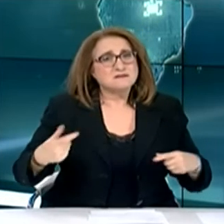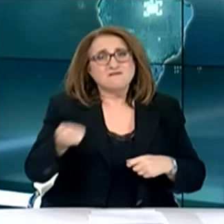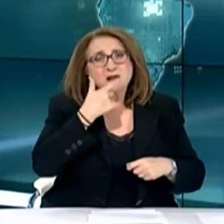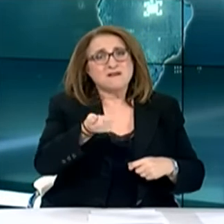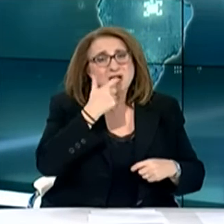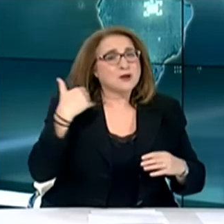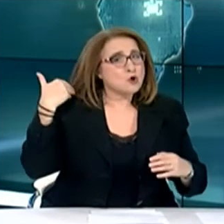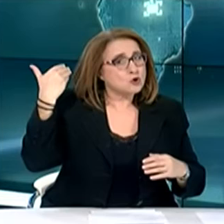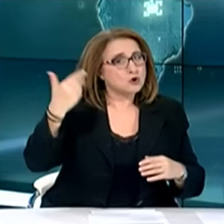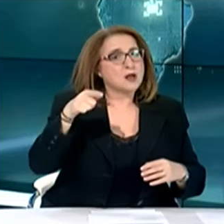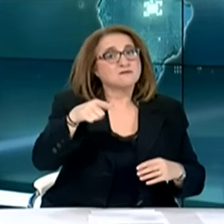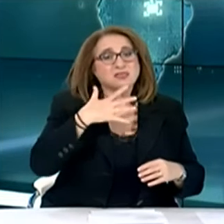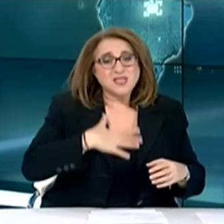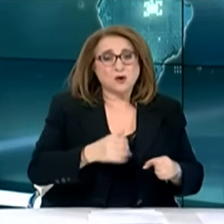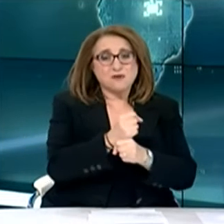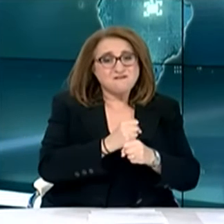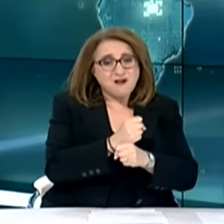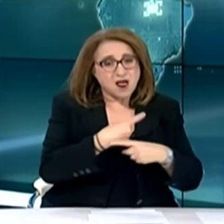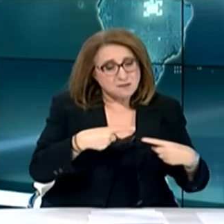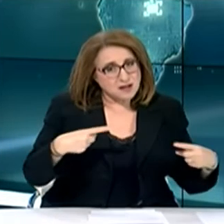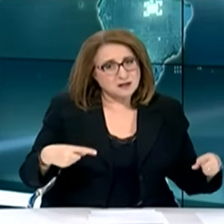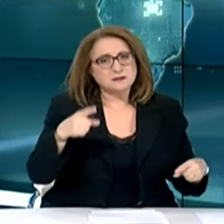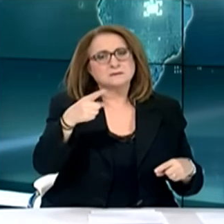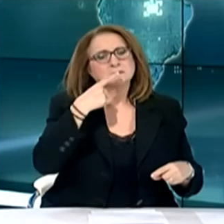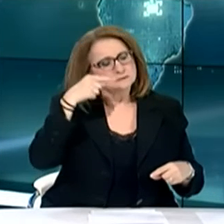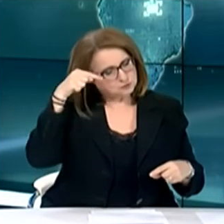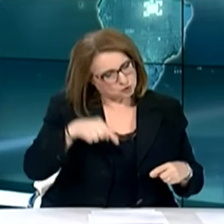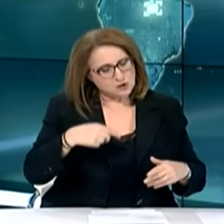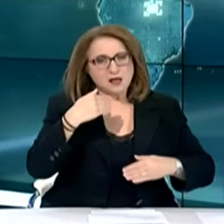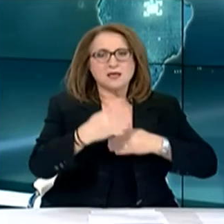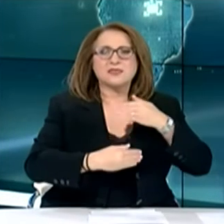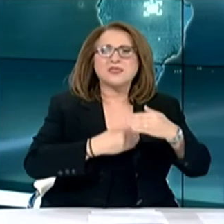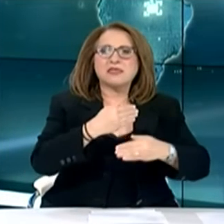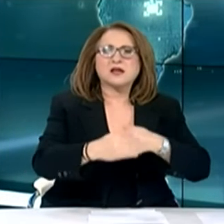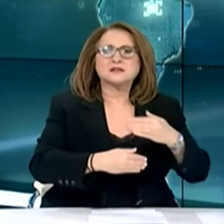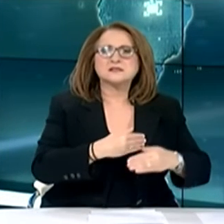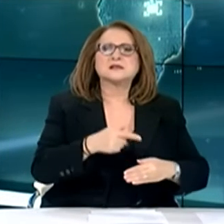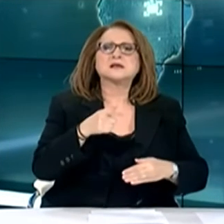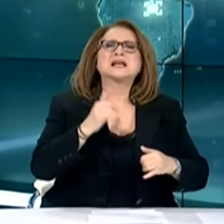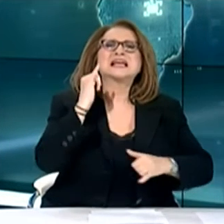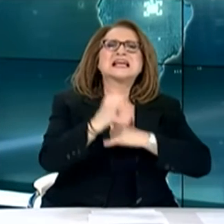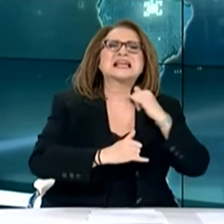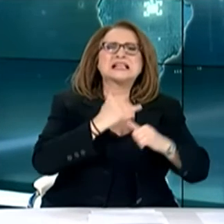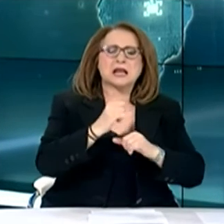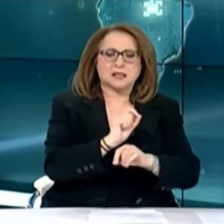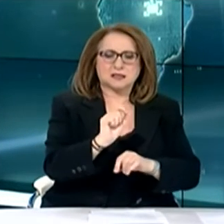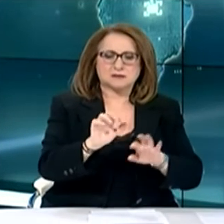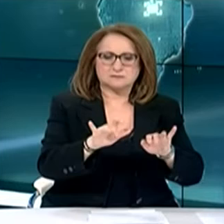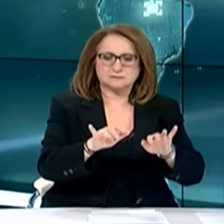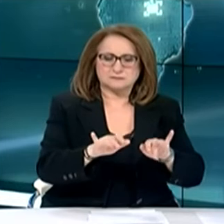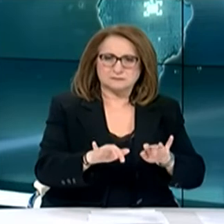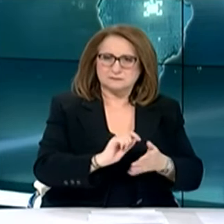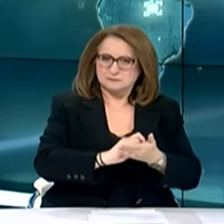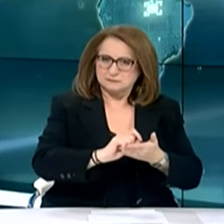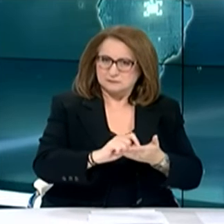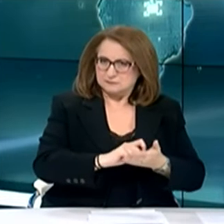ασθενών που λαμβάνουν κάποια άλλα προϊόντα, προβλέπεται διαδικασία μέσω του συστήματος ηλεκτρονικής συνταγογράφησης, βάσει της